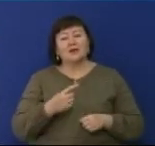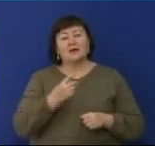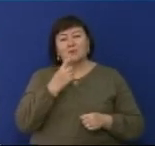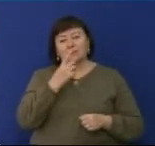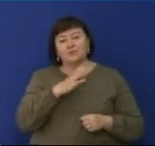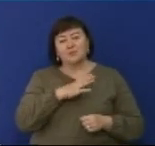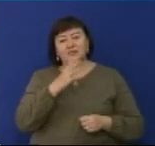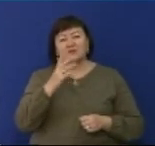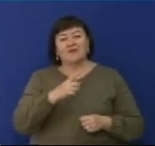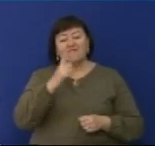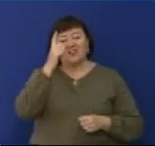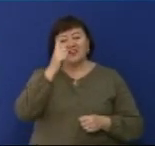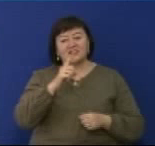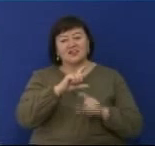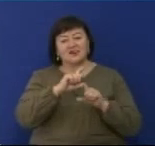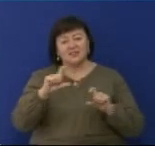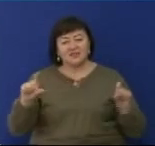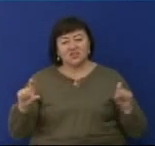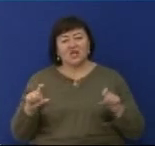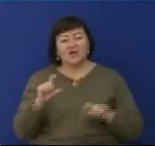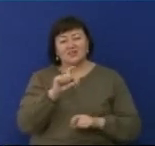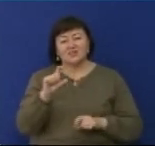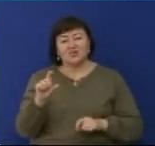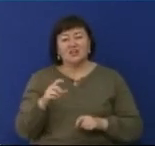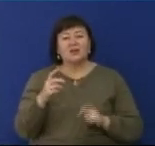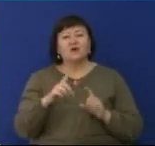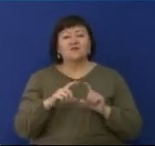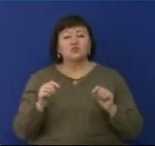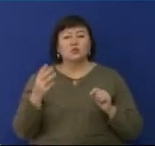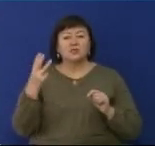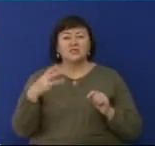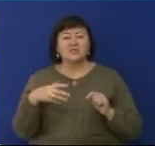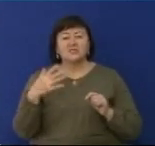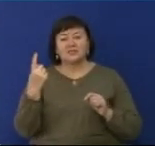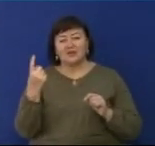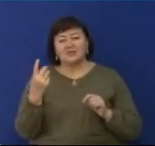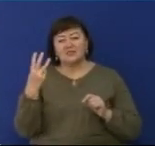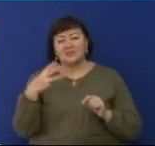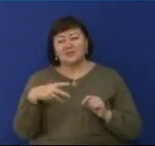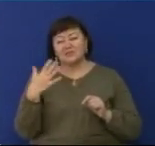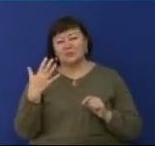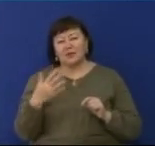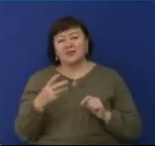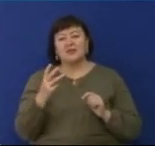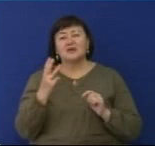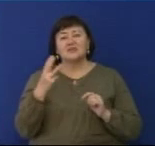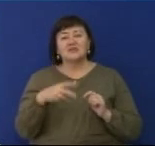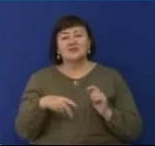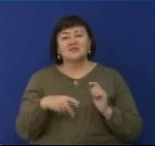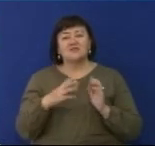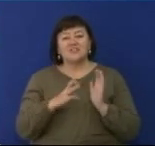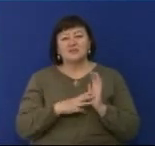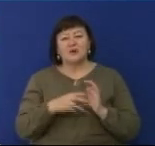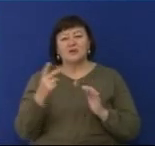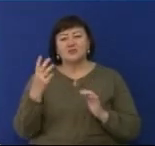данный момент эта работа уже завершена в школах номер 31 и 35 на стадии завершения 17 4 38 11